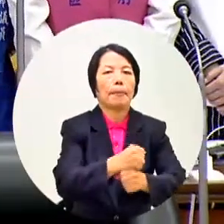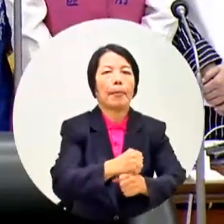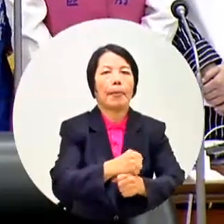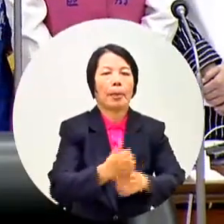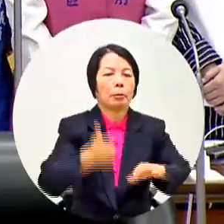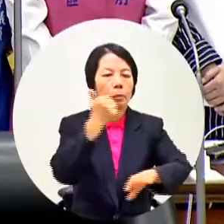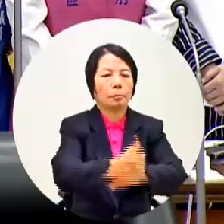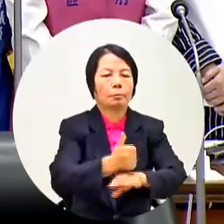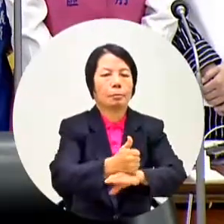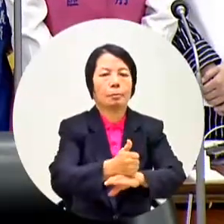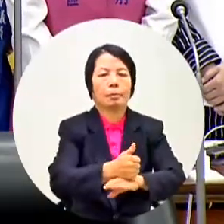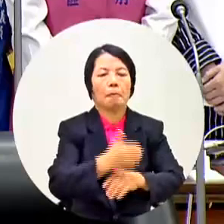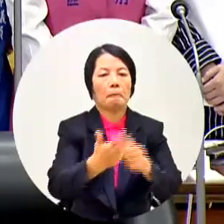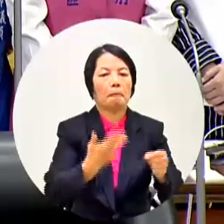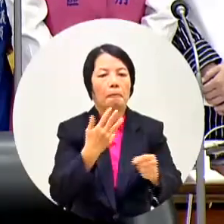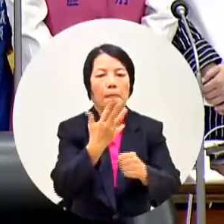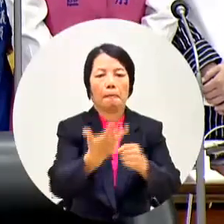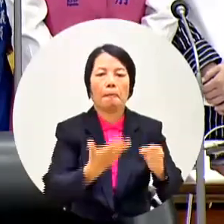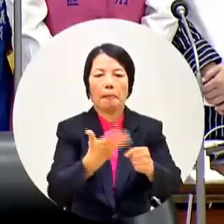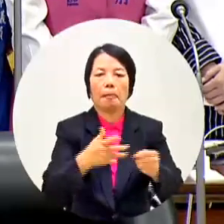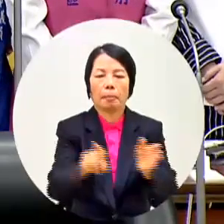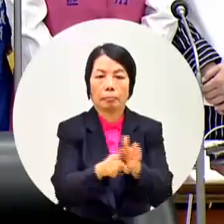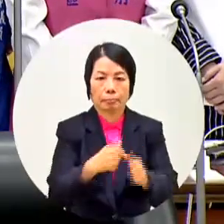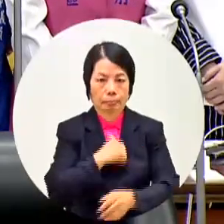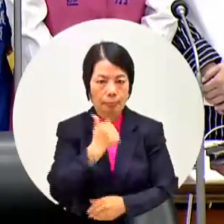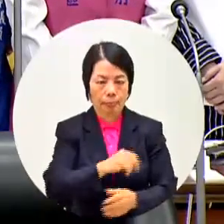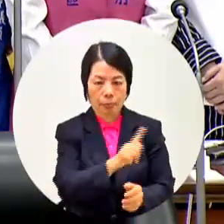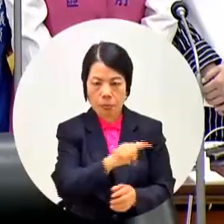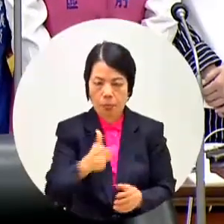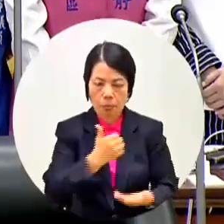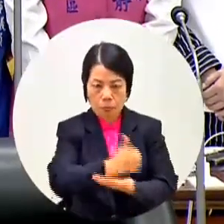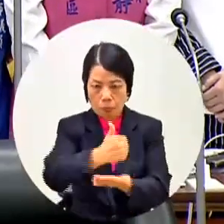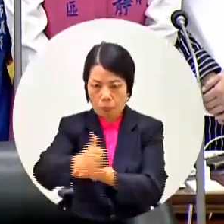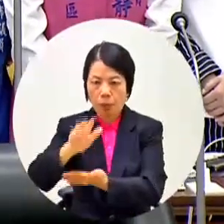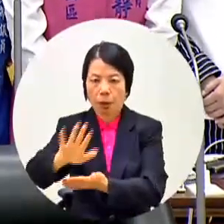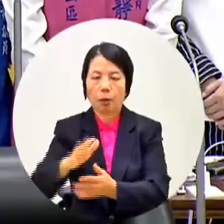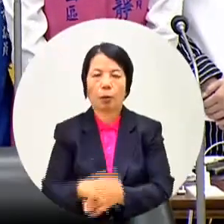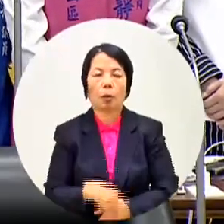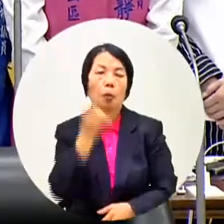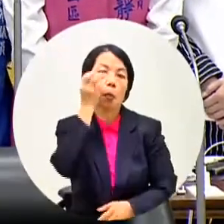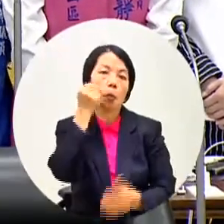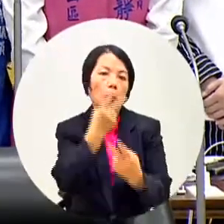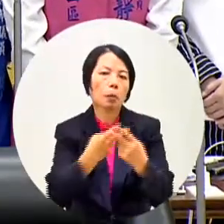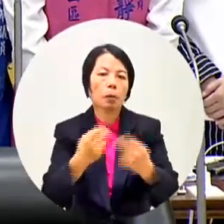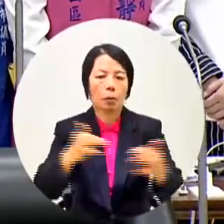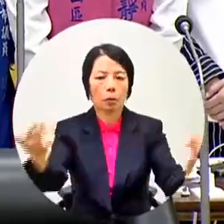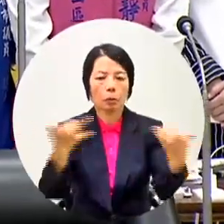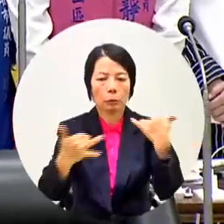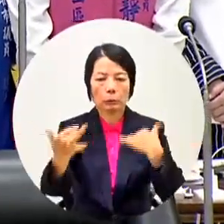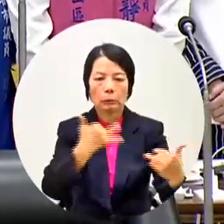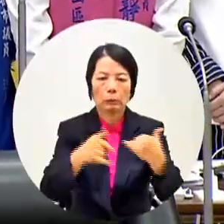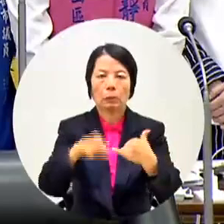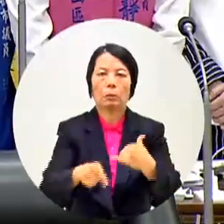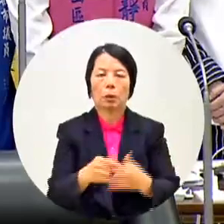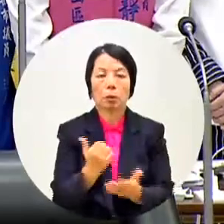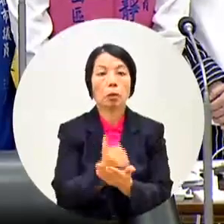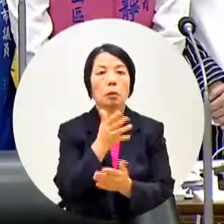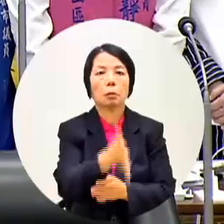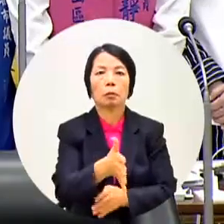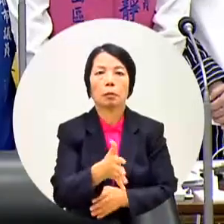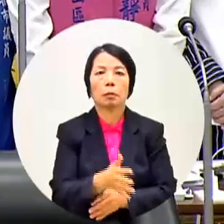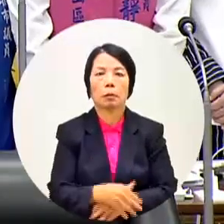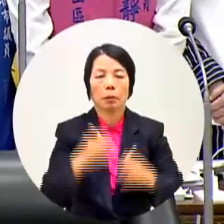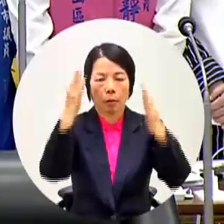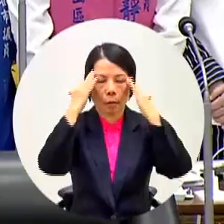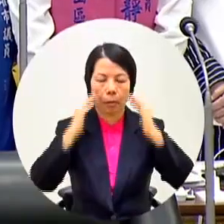货出去了，观光客进来了。我请问韩国瑜市长，在你主政之下四年的高雄